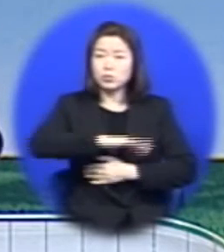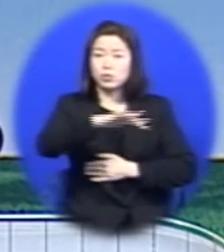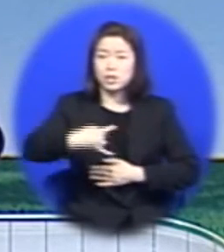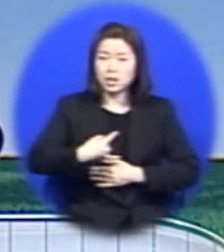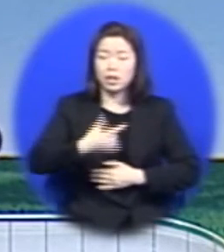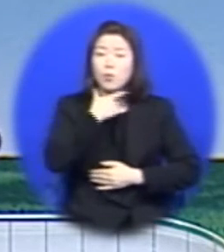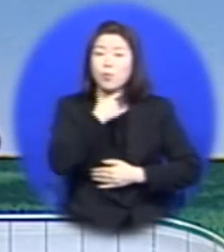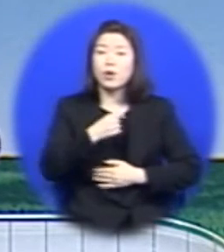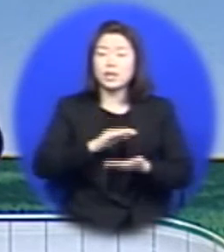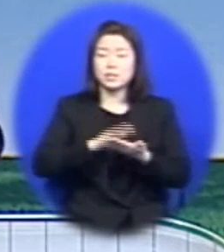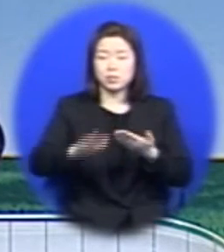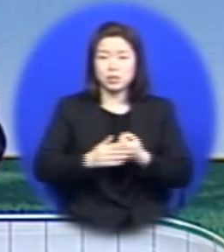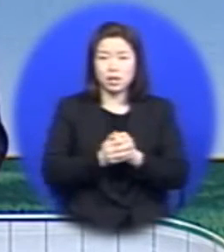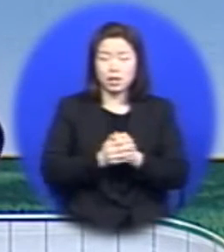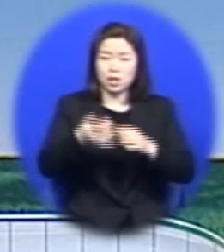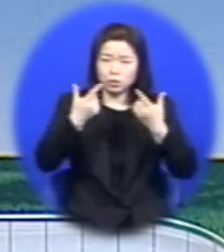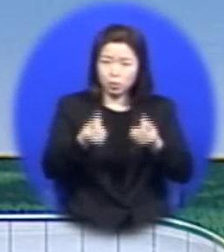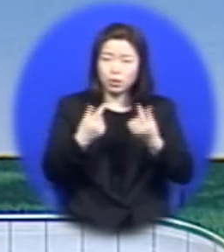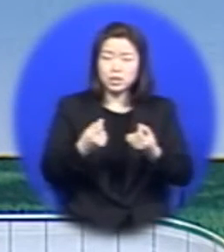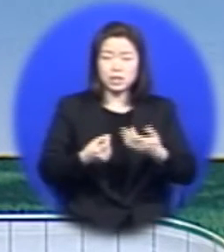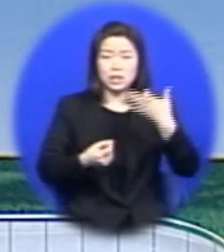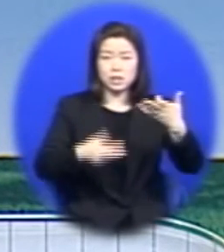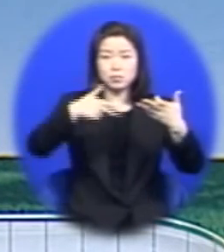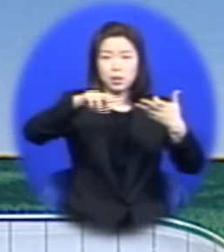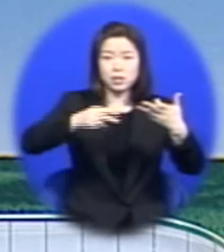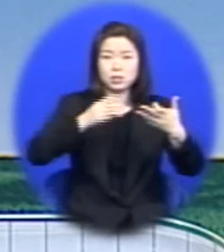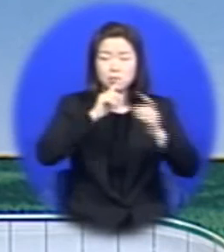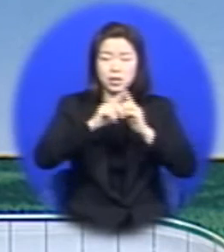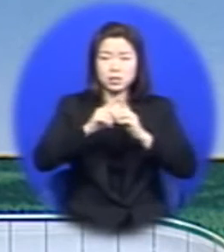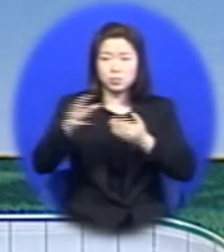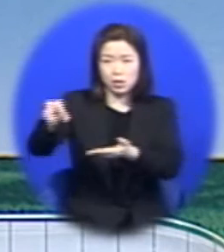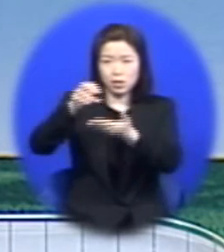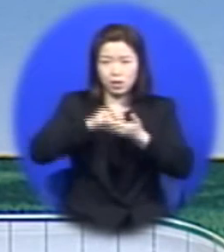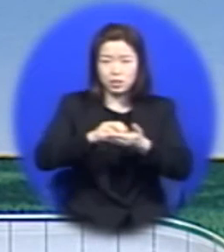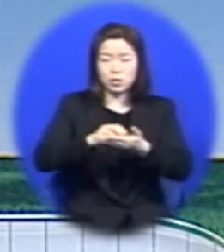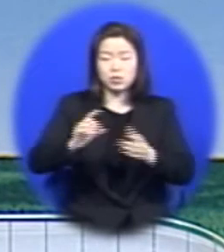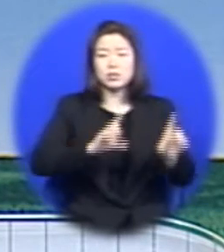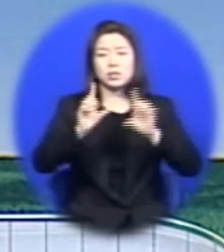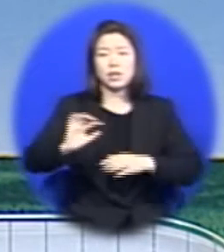원하세요. 우리도 똑같이 18절 말씀을 우리에게 적용해야 됩니다. 그리스도께서